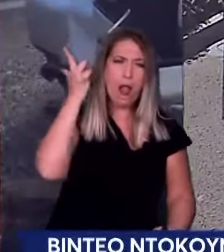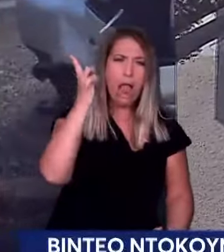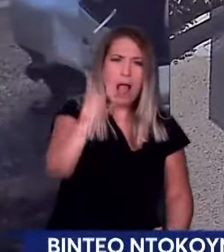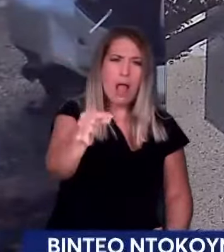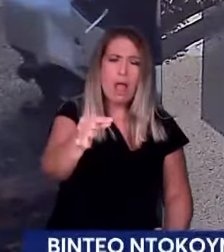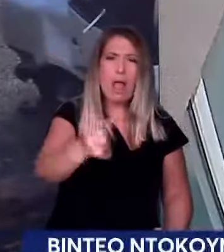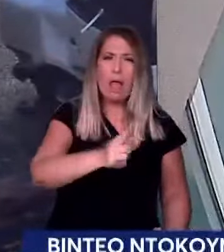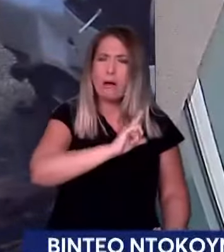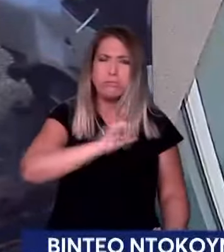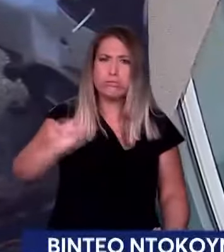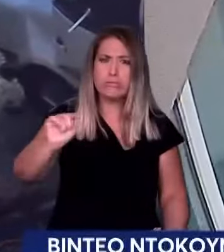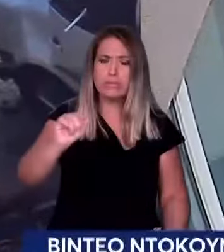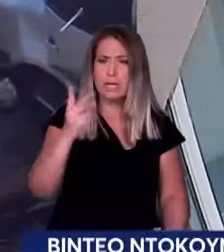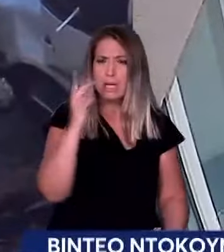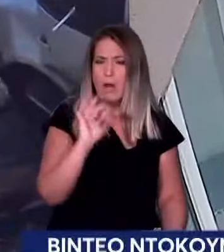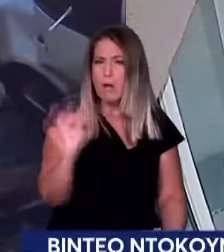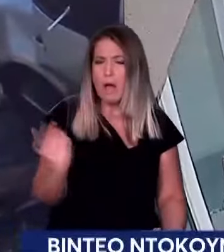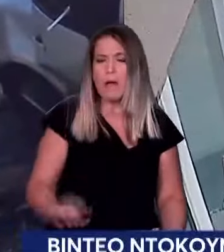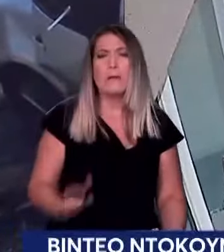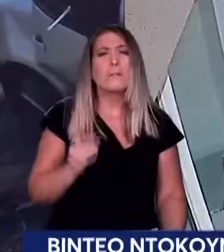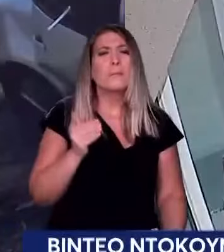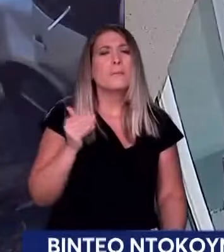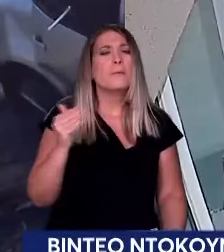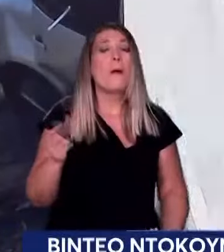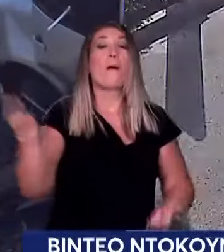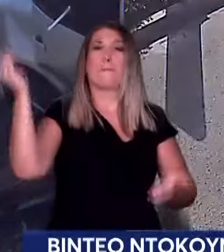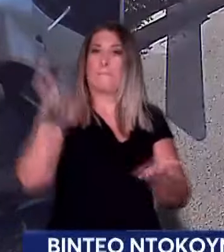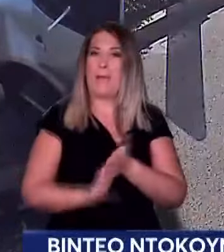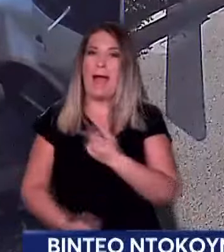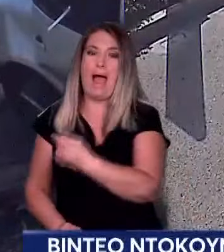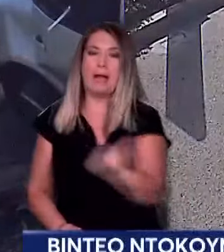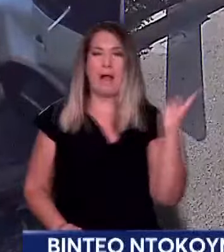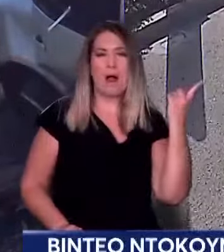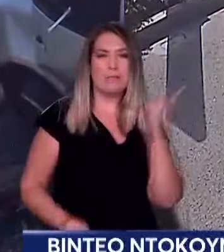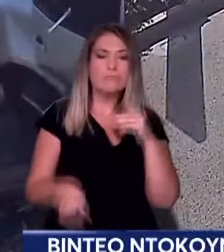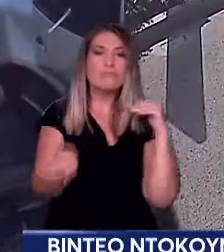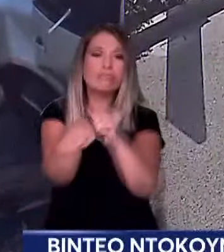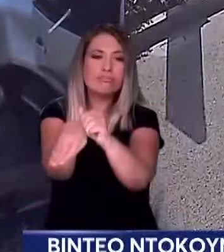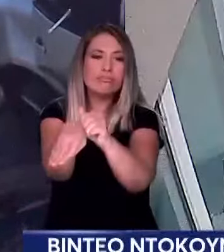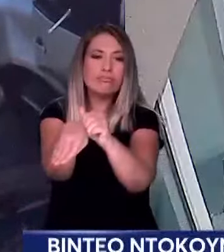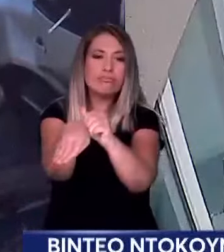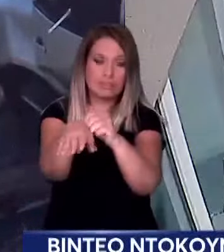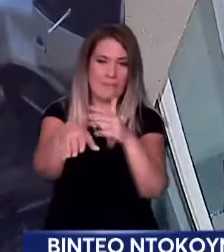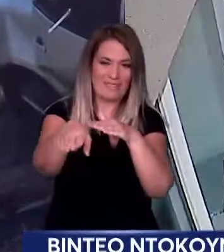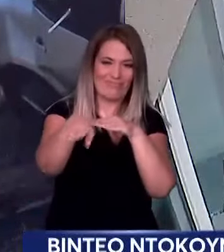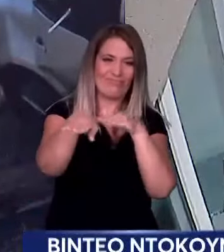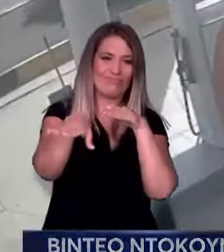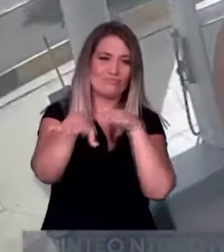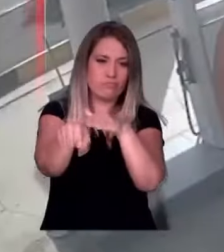του, μετά από ώρα ξανακάνει την ίδια βόλτα με την ίδια ταχύτητα και σκοτώνει μια γυναίκα. Πάμε πρώτα στο